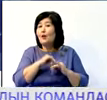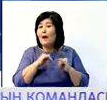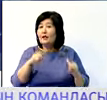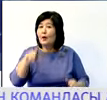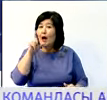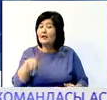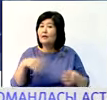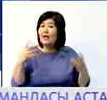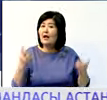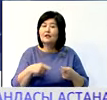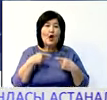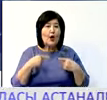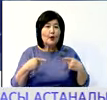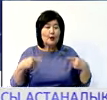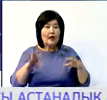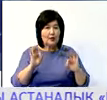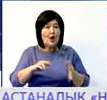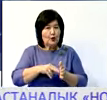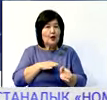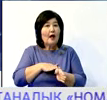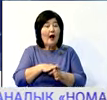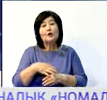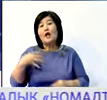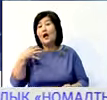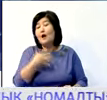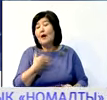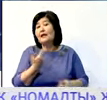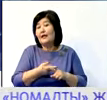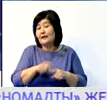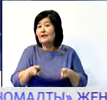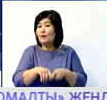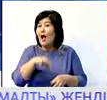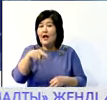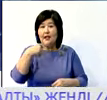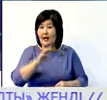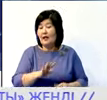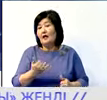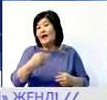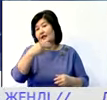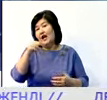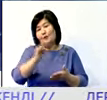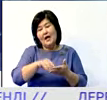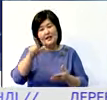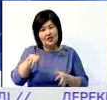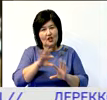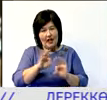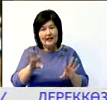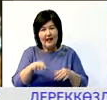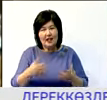дамудың адамзатқа қажетті түрлі игіліктерді жүзеге асырудың маңызды тетігі десек артық айтқандық емес. Тақырыпты тілшіміз